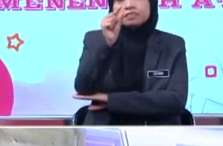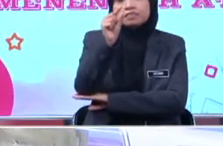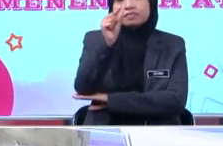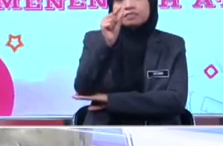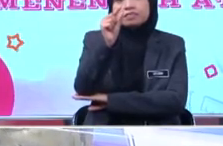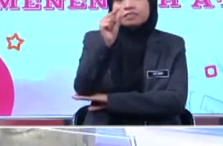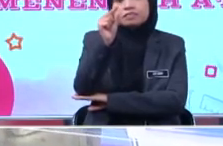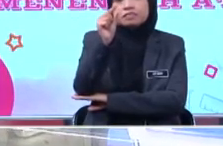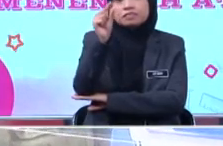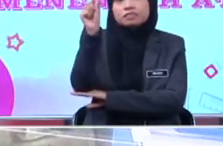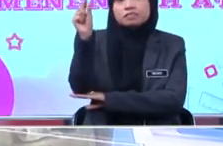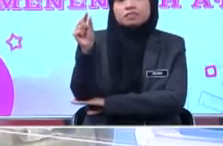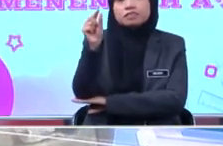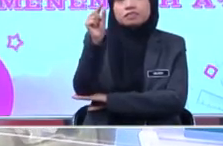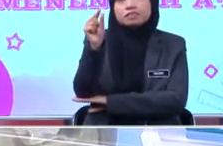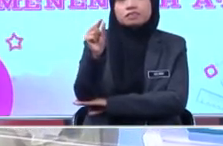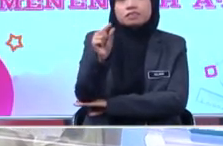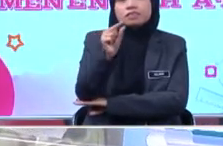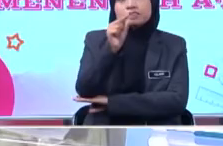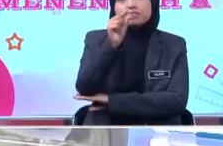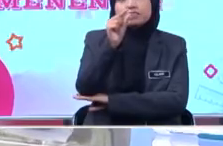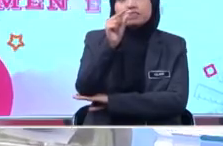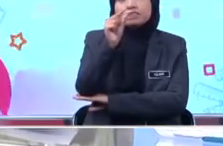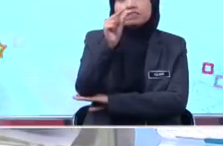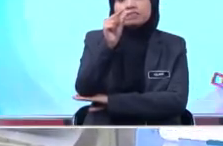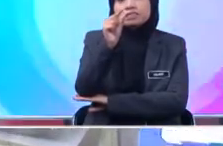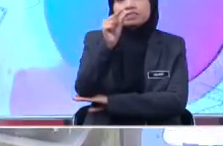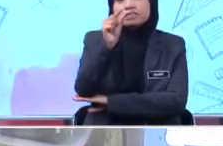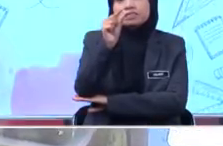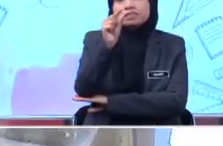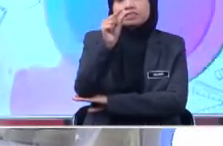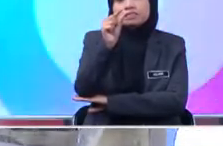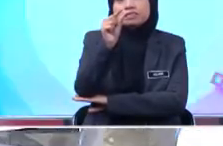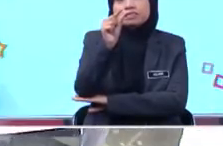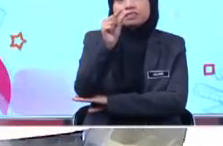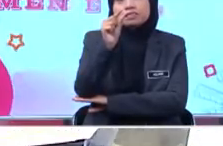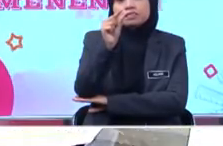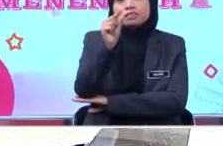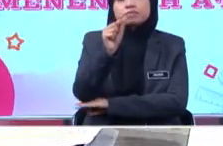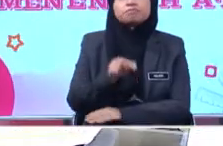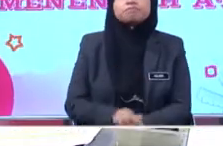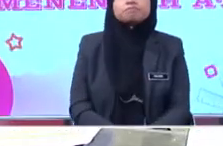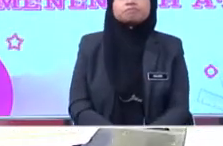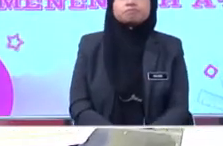Yi wallahu ala kulli syai'in qodiir